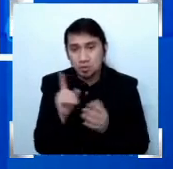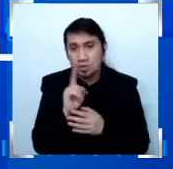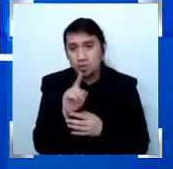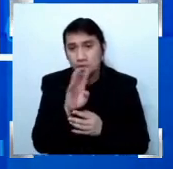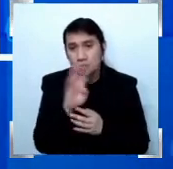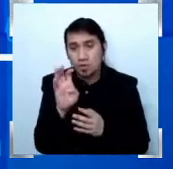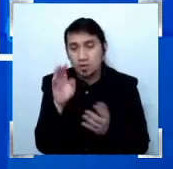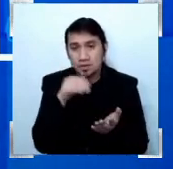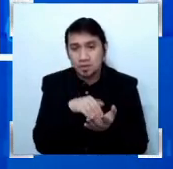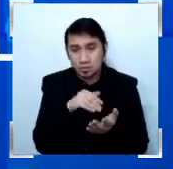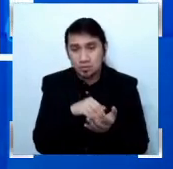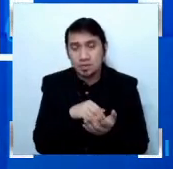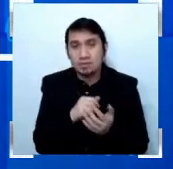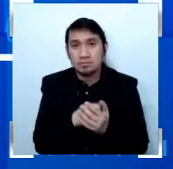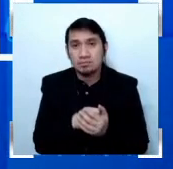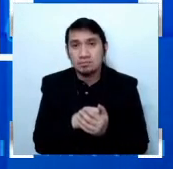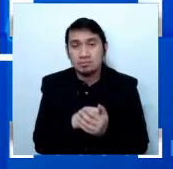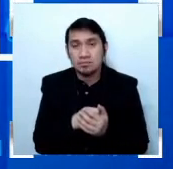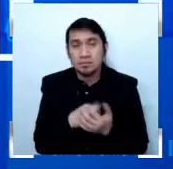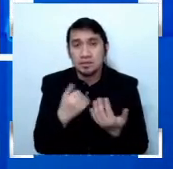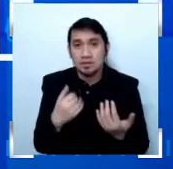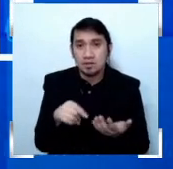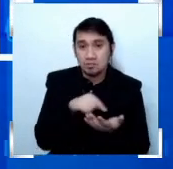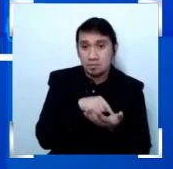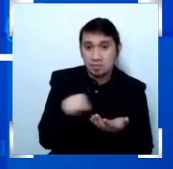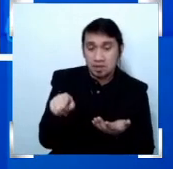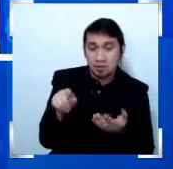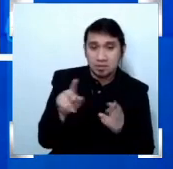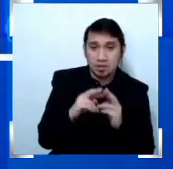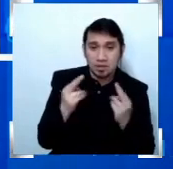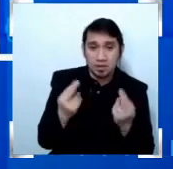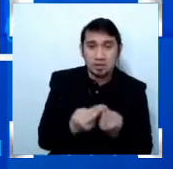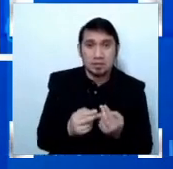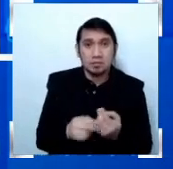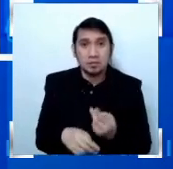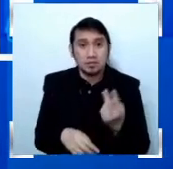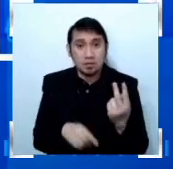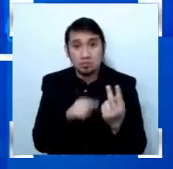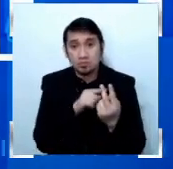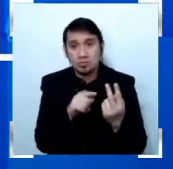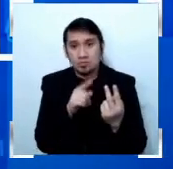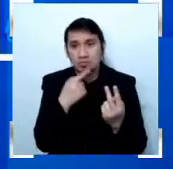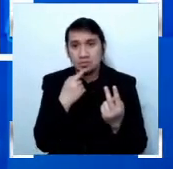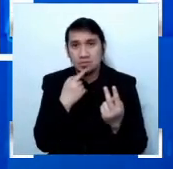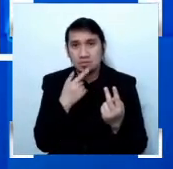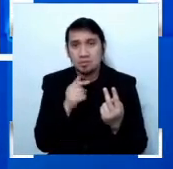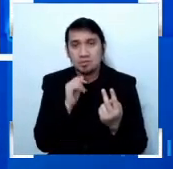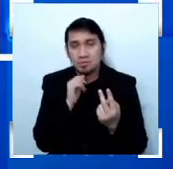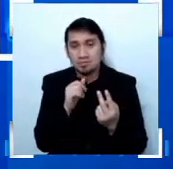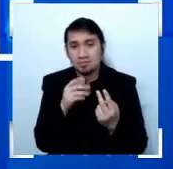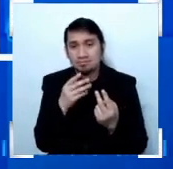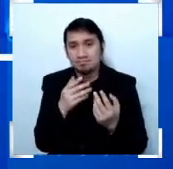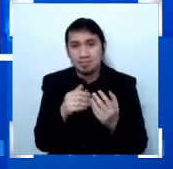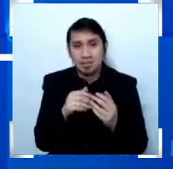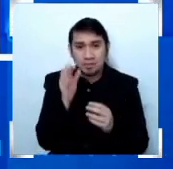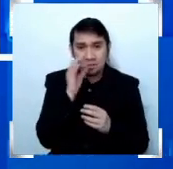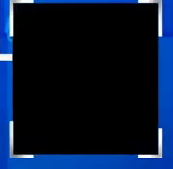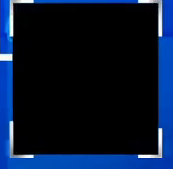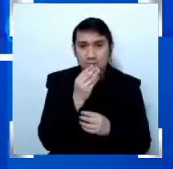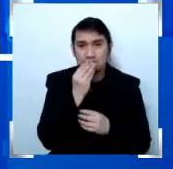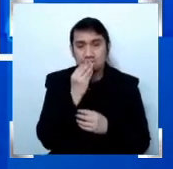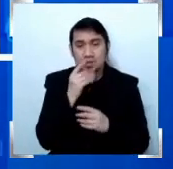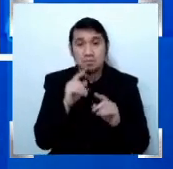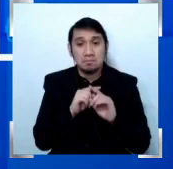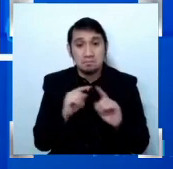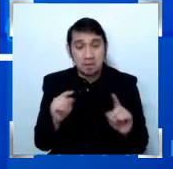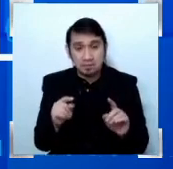ransom na binayaran ng mga kaanak. Itinanggi ng dalawang Chinong suspect ang krimen. Tikom naman ang Pilipinong suspect. Pero lumalabas na ang mga